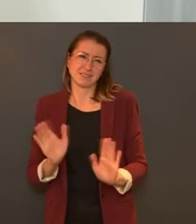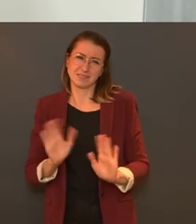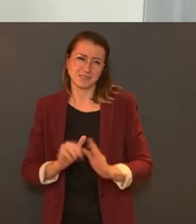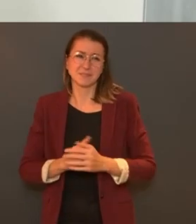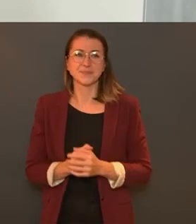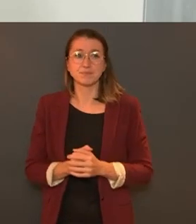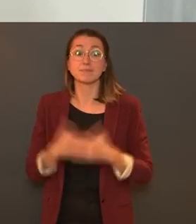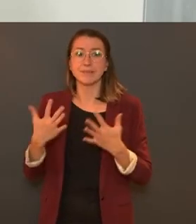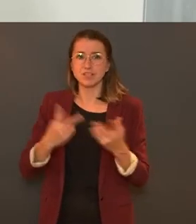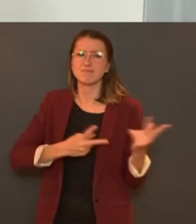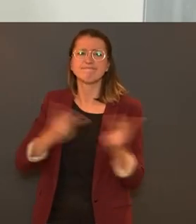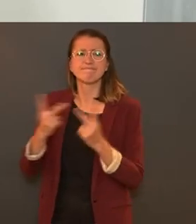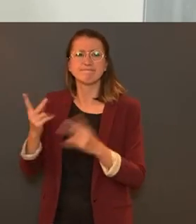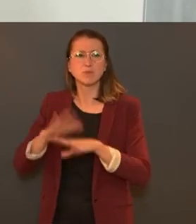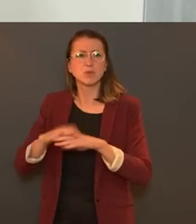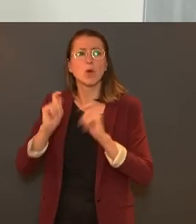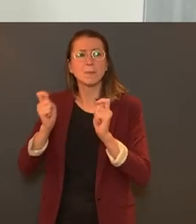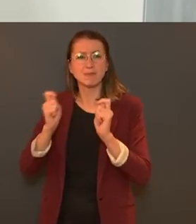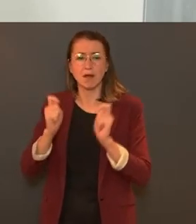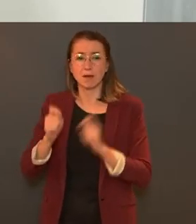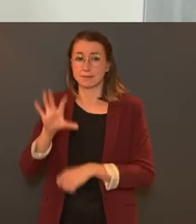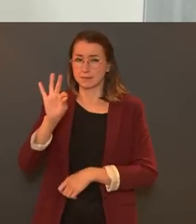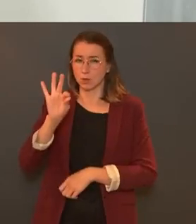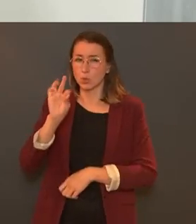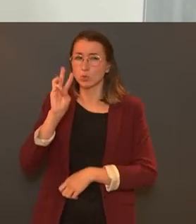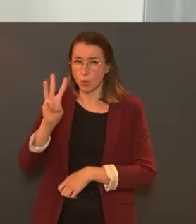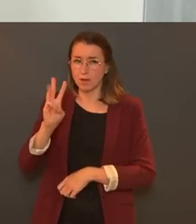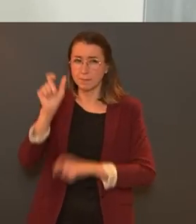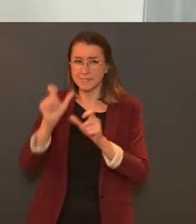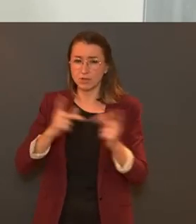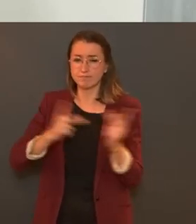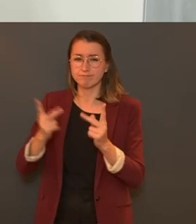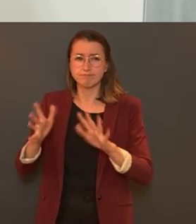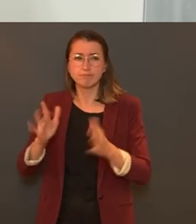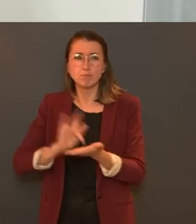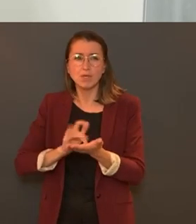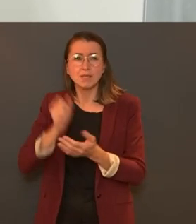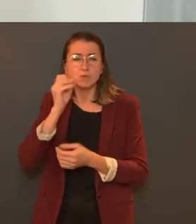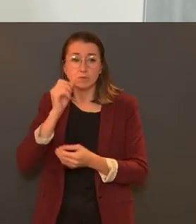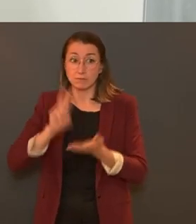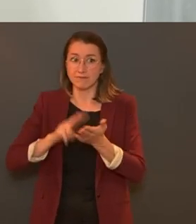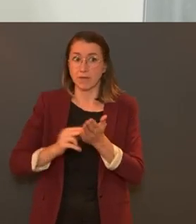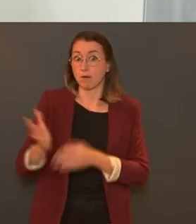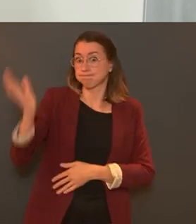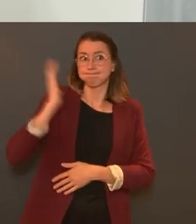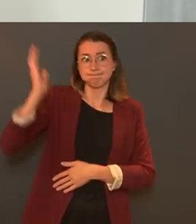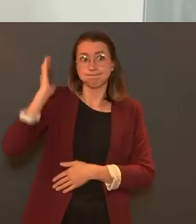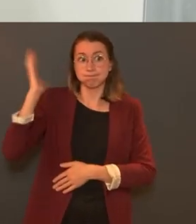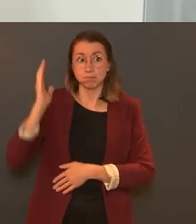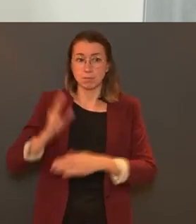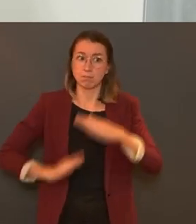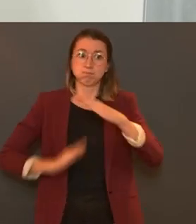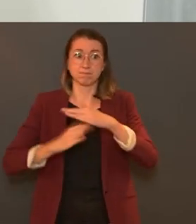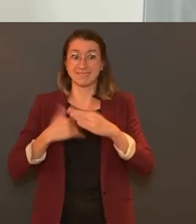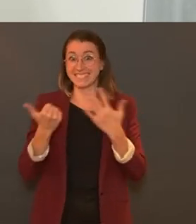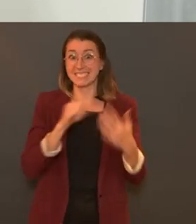jour. Certes, nous sommes loin des 600 nouvelles admissions journalières que nous avons connues au pic de la crise, mais ce